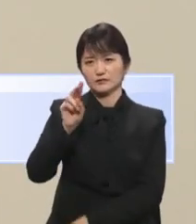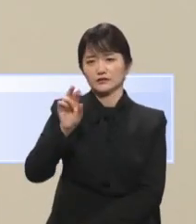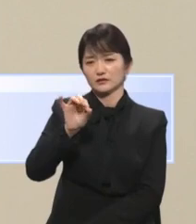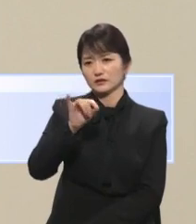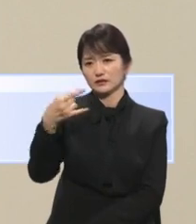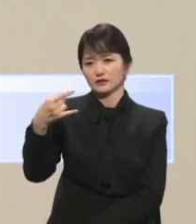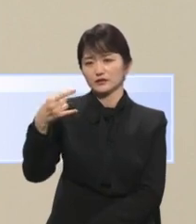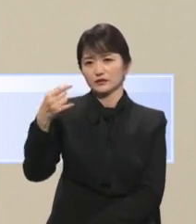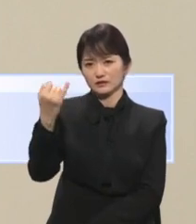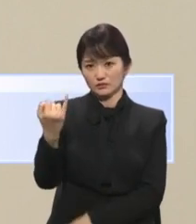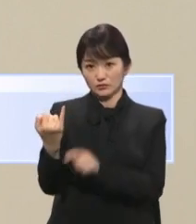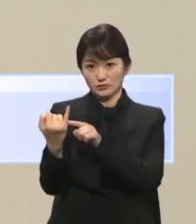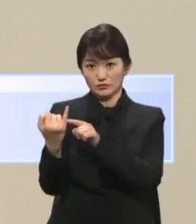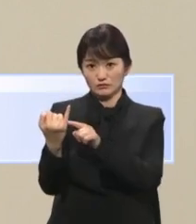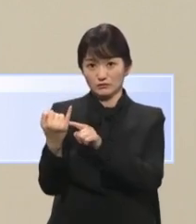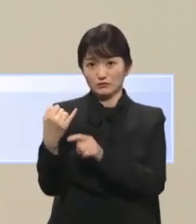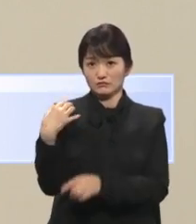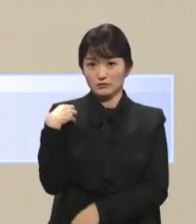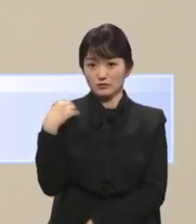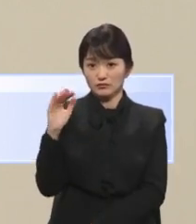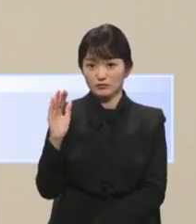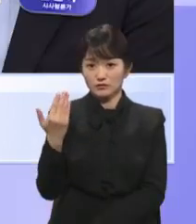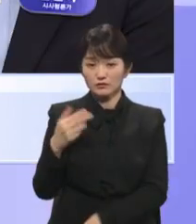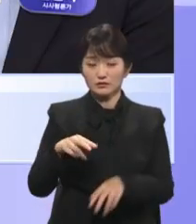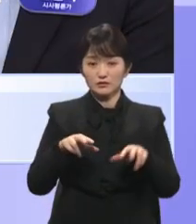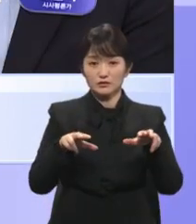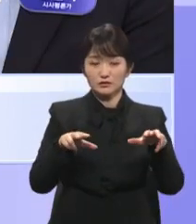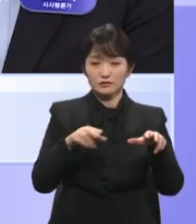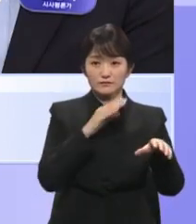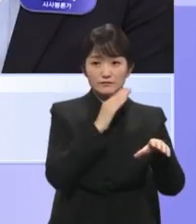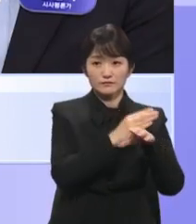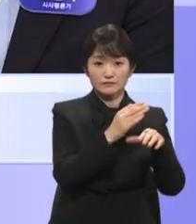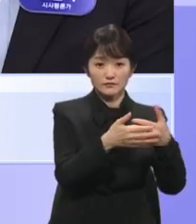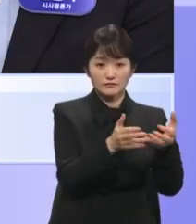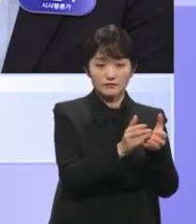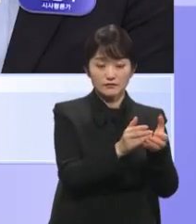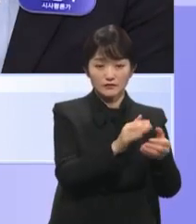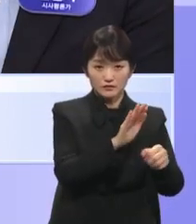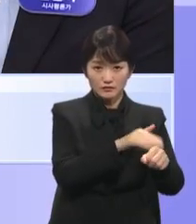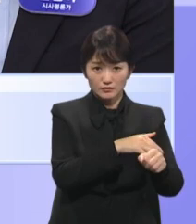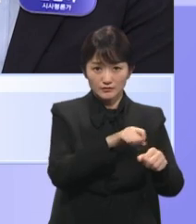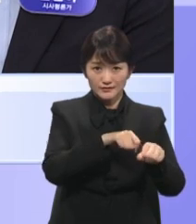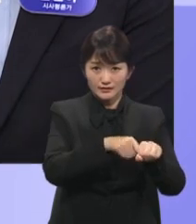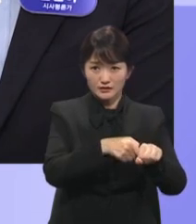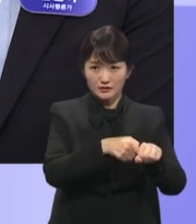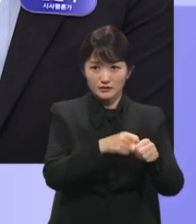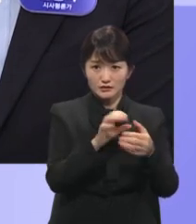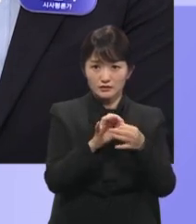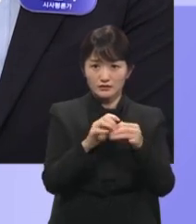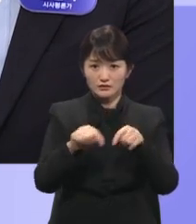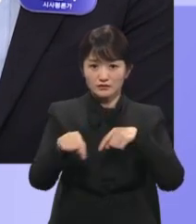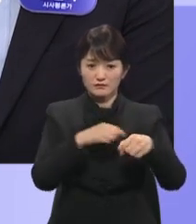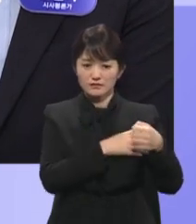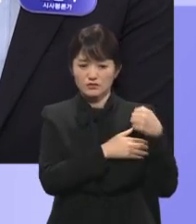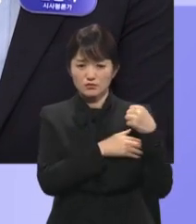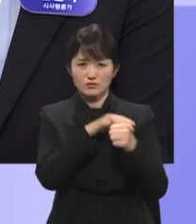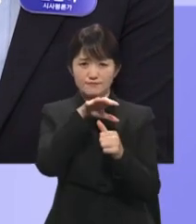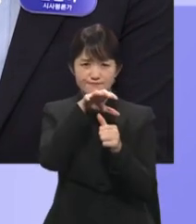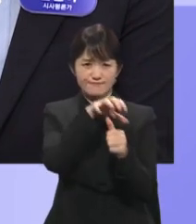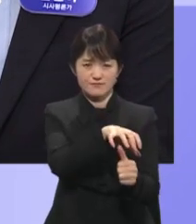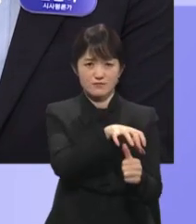거기에 대해서 당이 이제 와 가지고는 실컷 그 잘못된 징계로서 당사자의 그 정치적인 권리들을 다 억압을 해